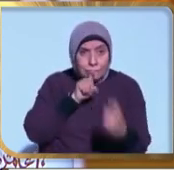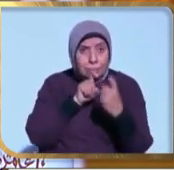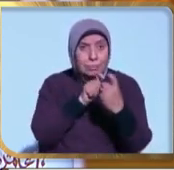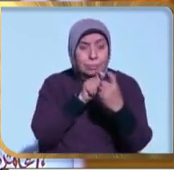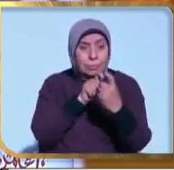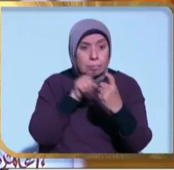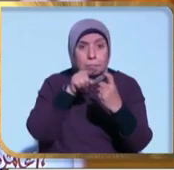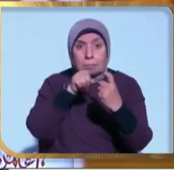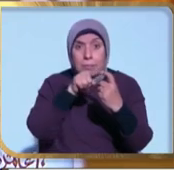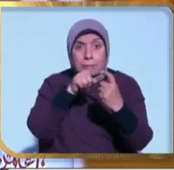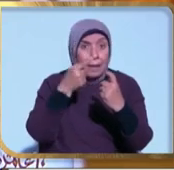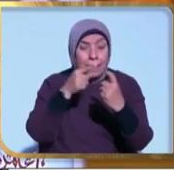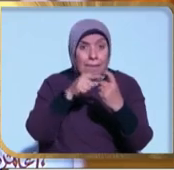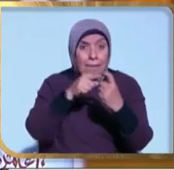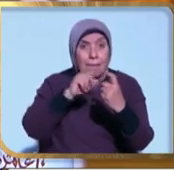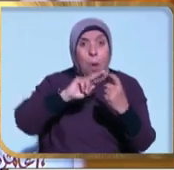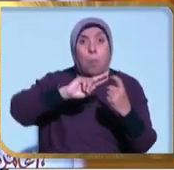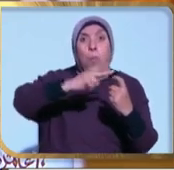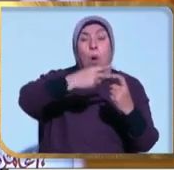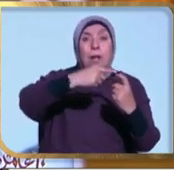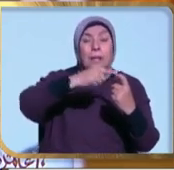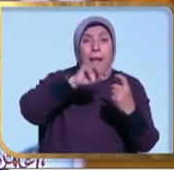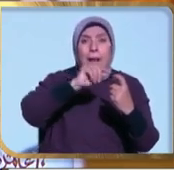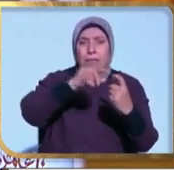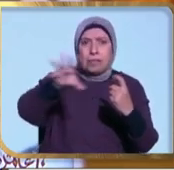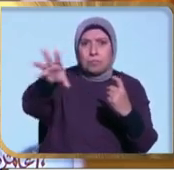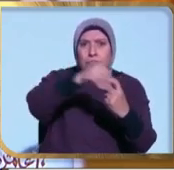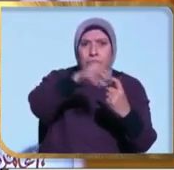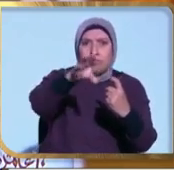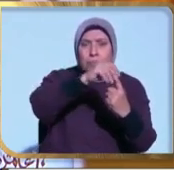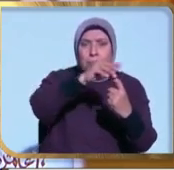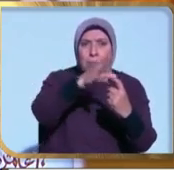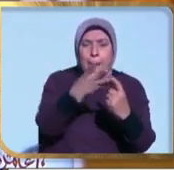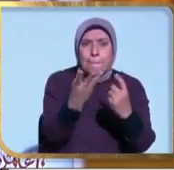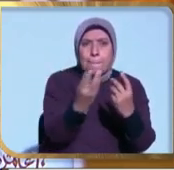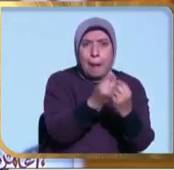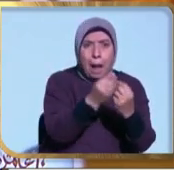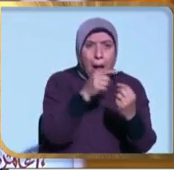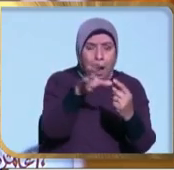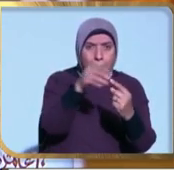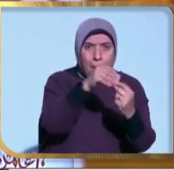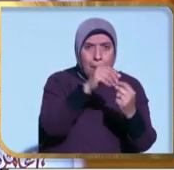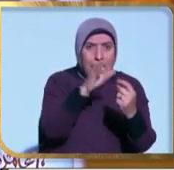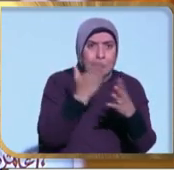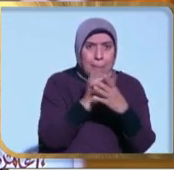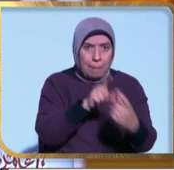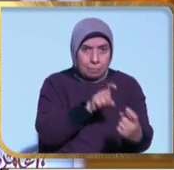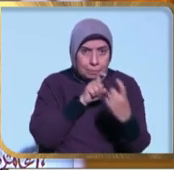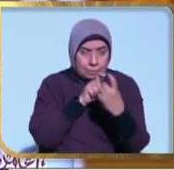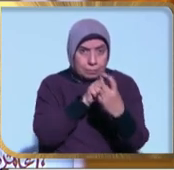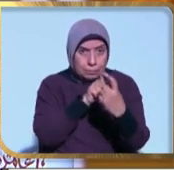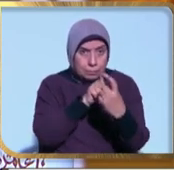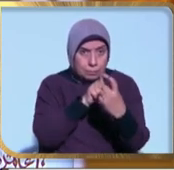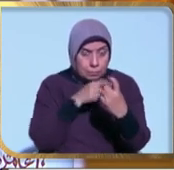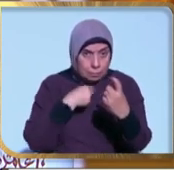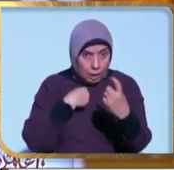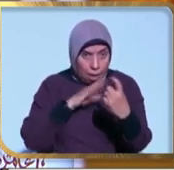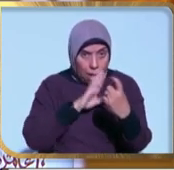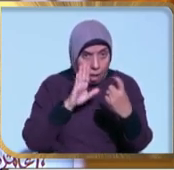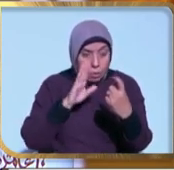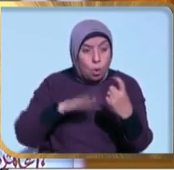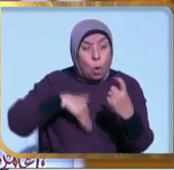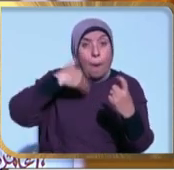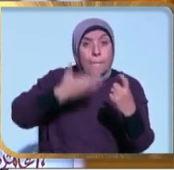بيجيب كمان ناس تقف ضدك وتروح انت تقف معاه ضد المسلمين في غير حق ده كلام اكيد